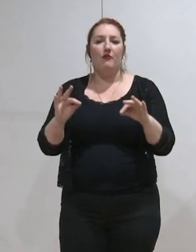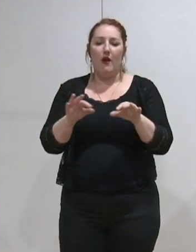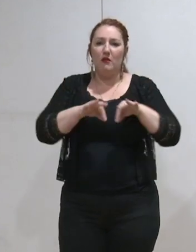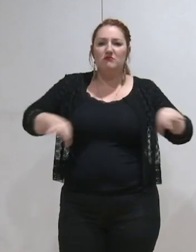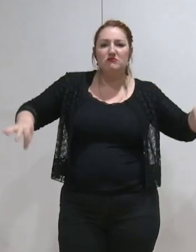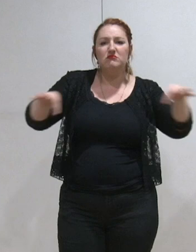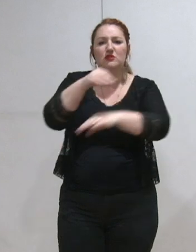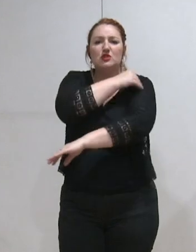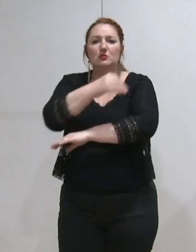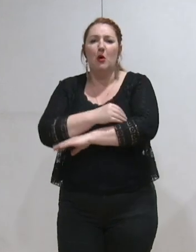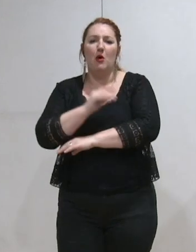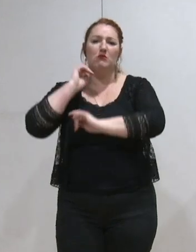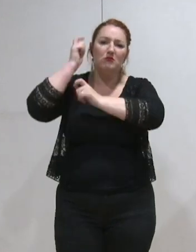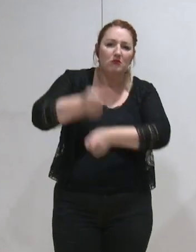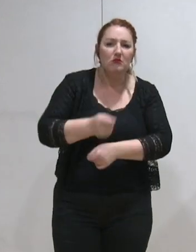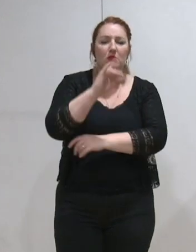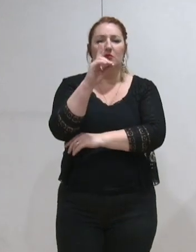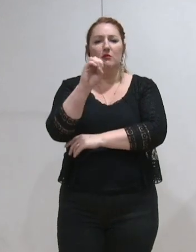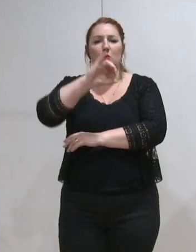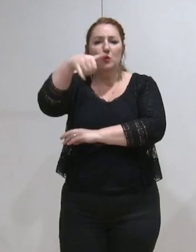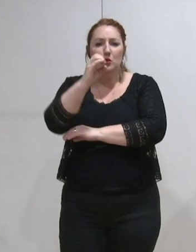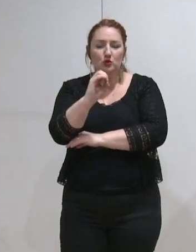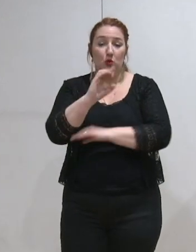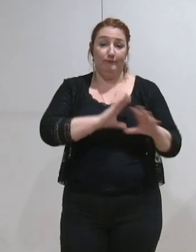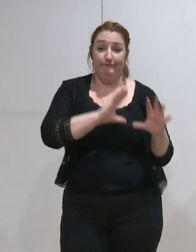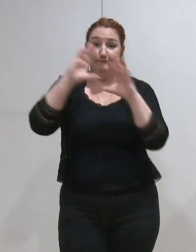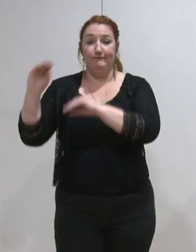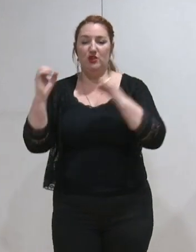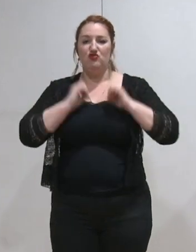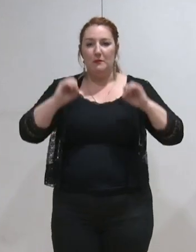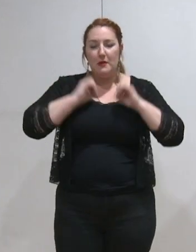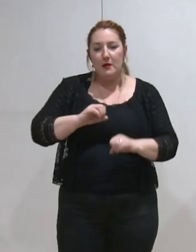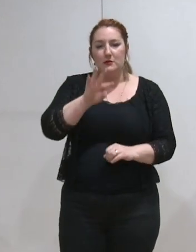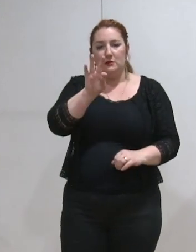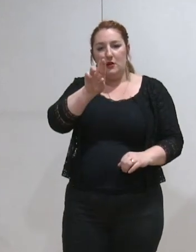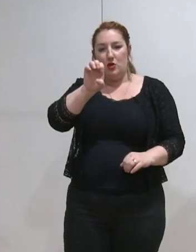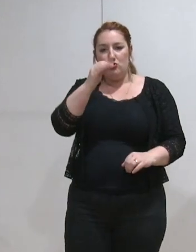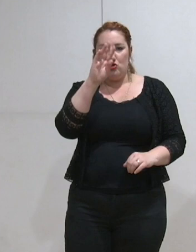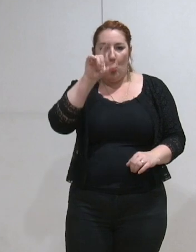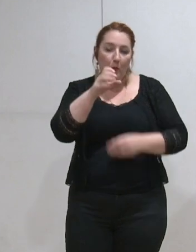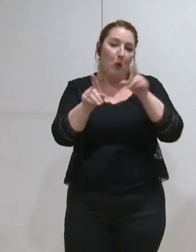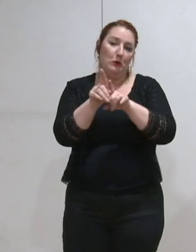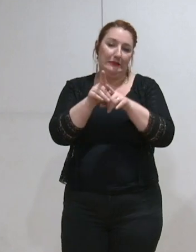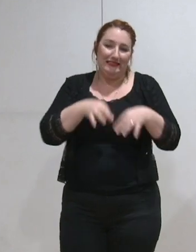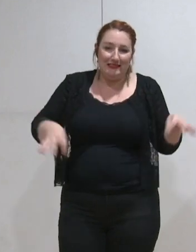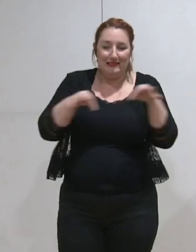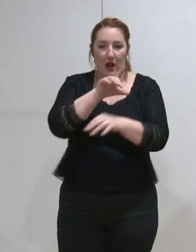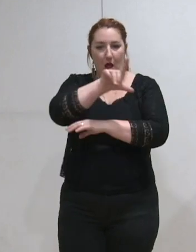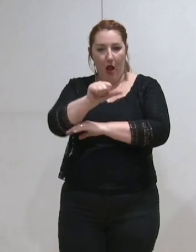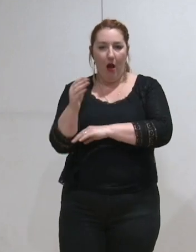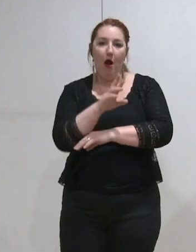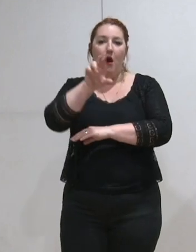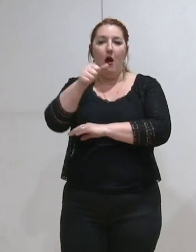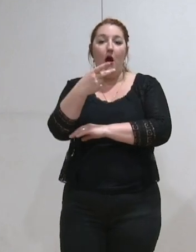ont été maintenu elles ont été réorientées au gymnase des Trembles et de la rampe et nous espérons pouvoir rouvrir le dojo